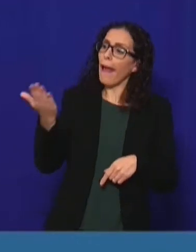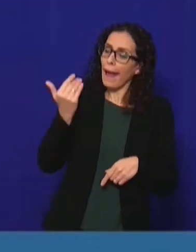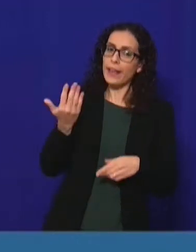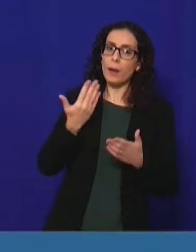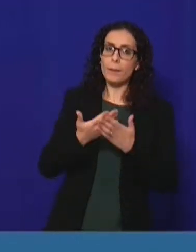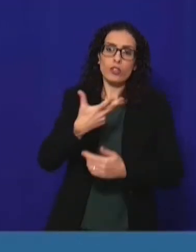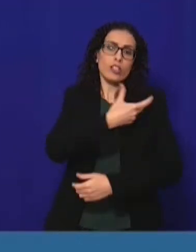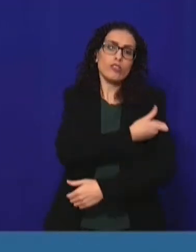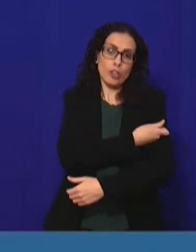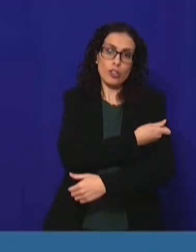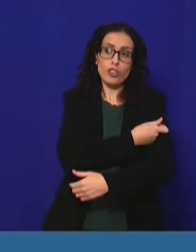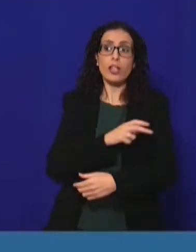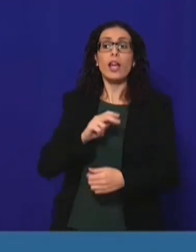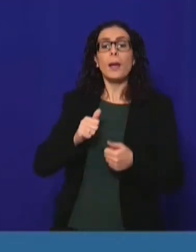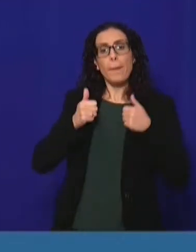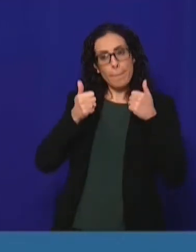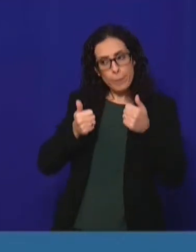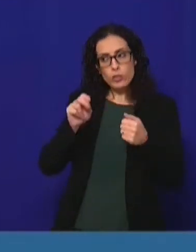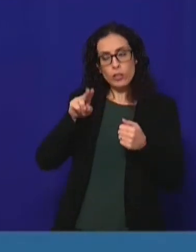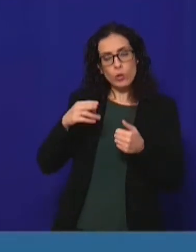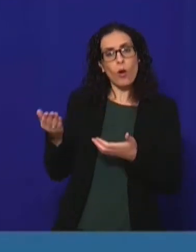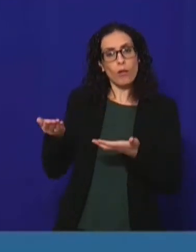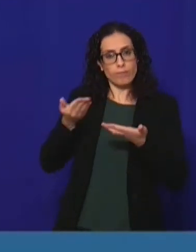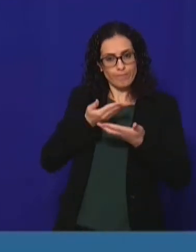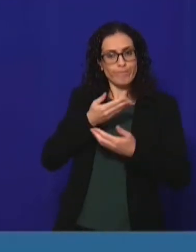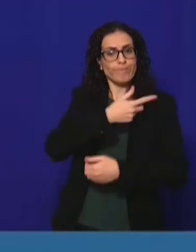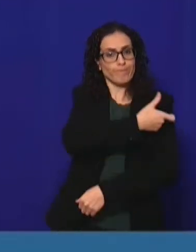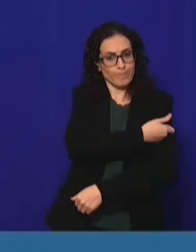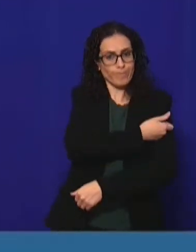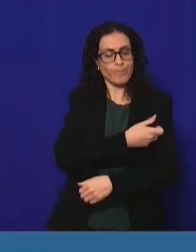huma wkoll jieħdu din it-tilqima.